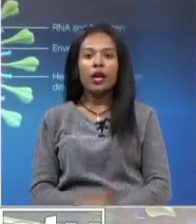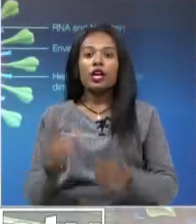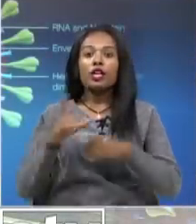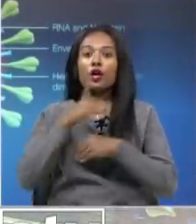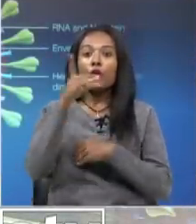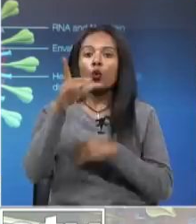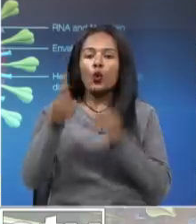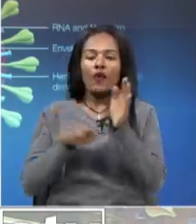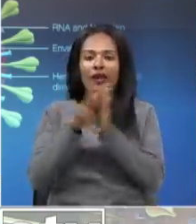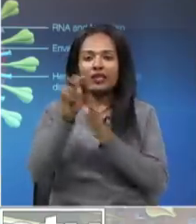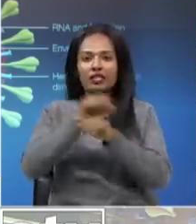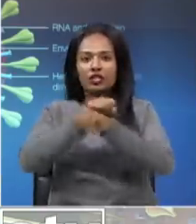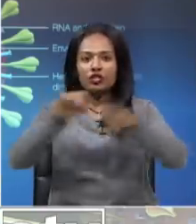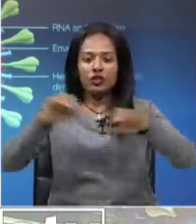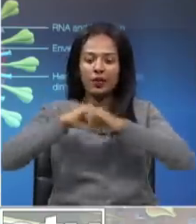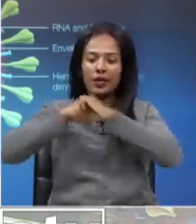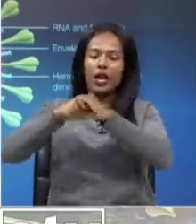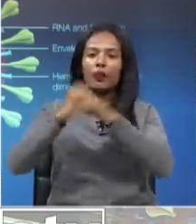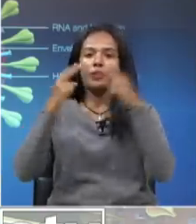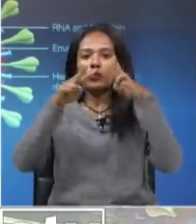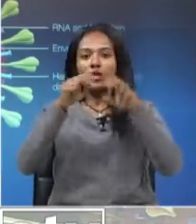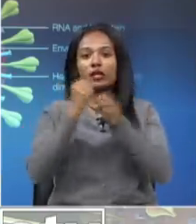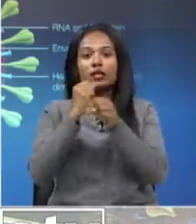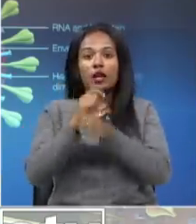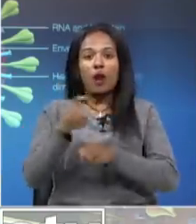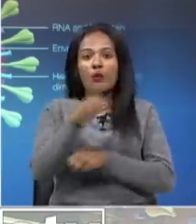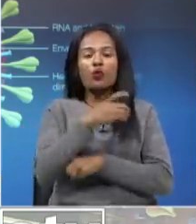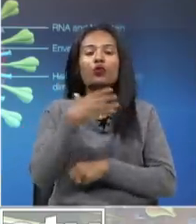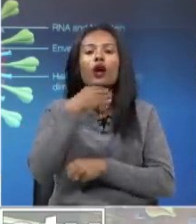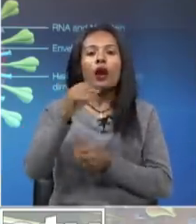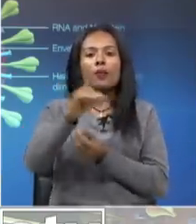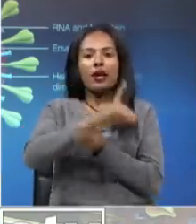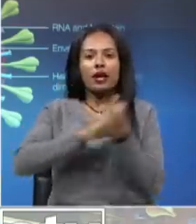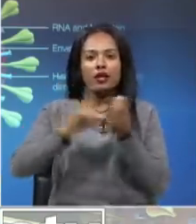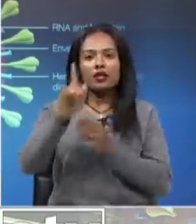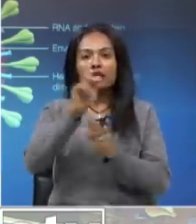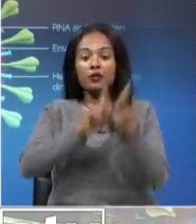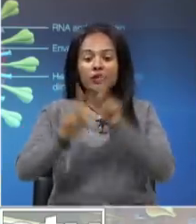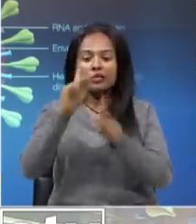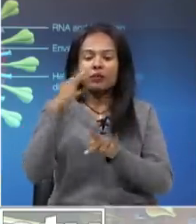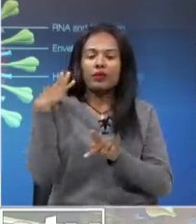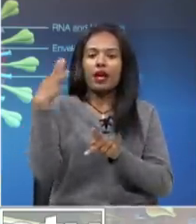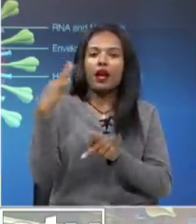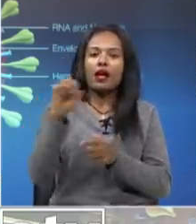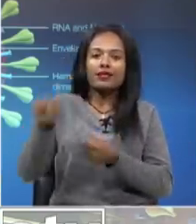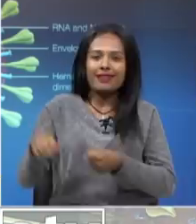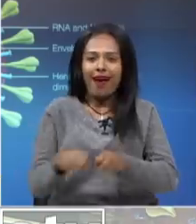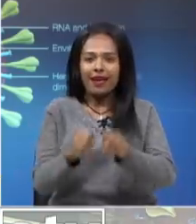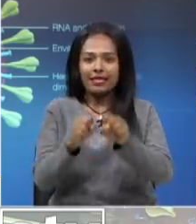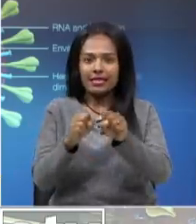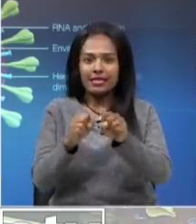የኮሮና ቫይረስ ርጭት ለመከላከል በትኩረት እየተሰራ መሆኑን የአማራ ክልል ህብረተሰብ ጤና ሳይንስ